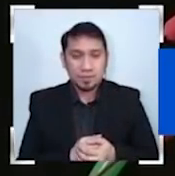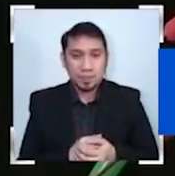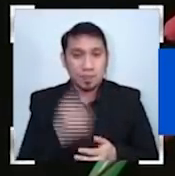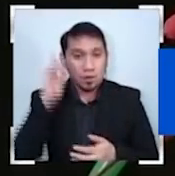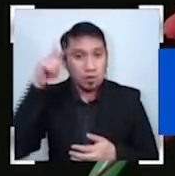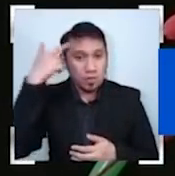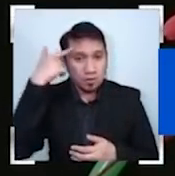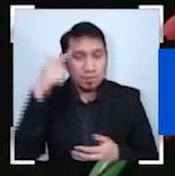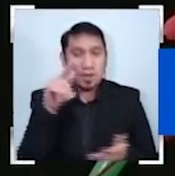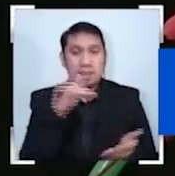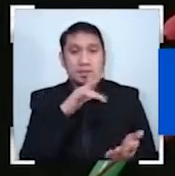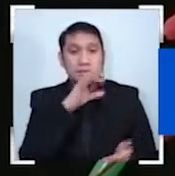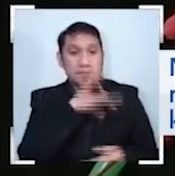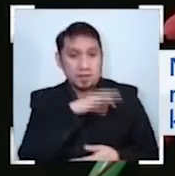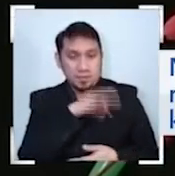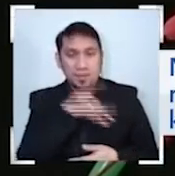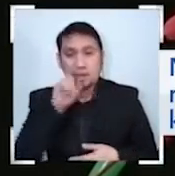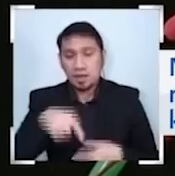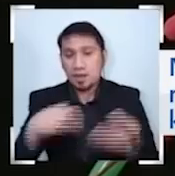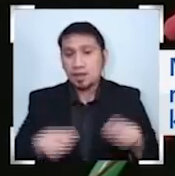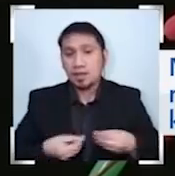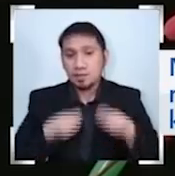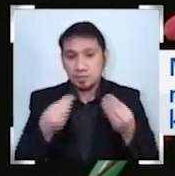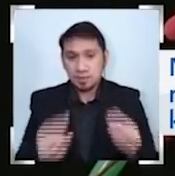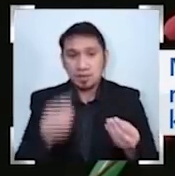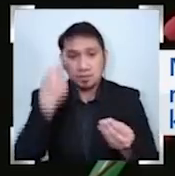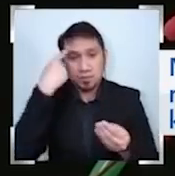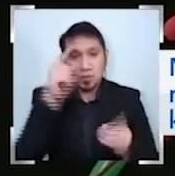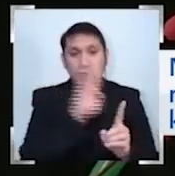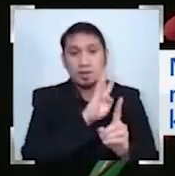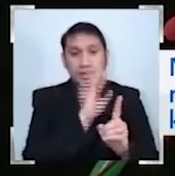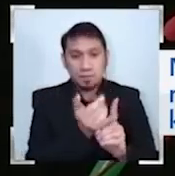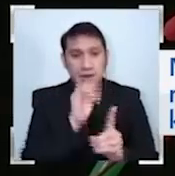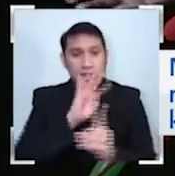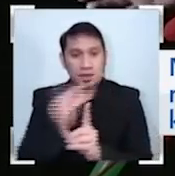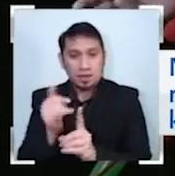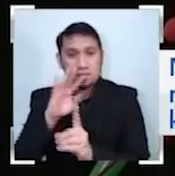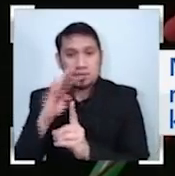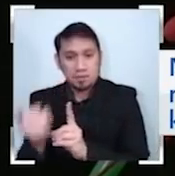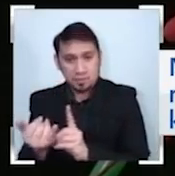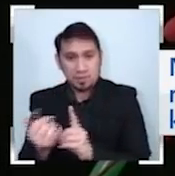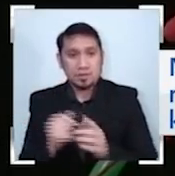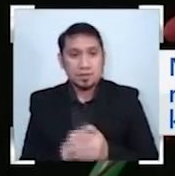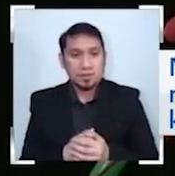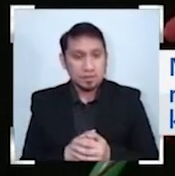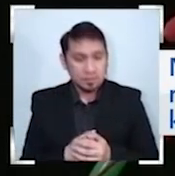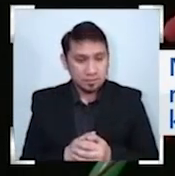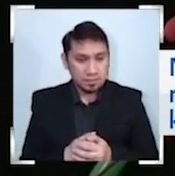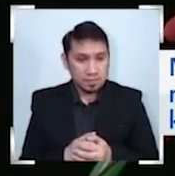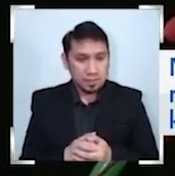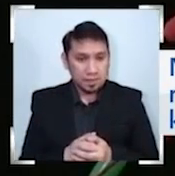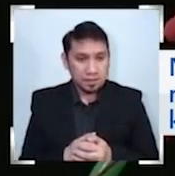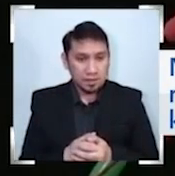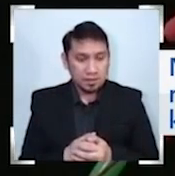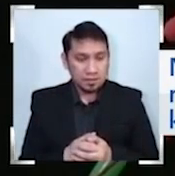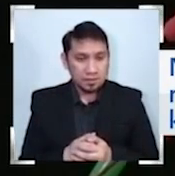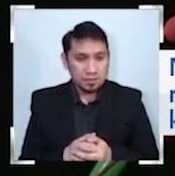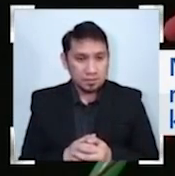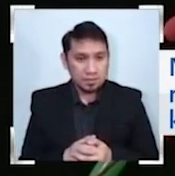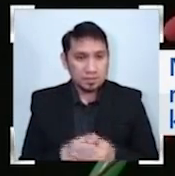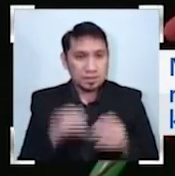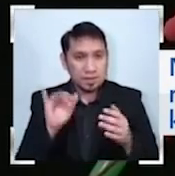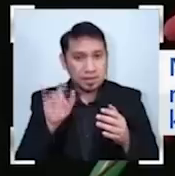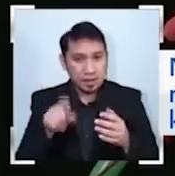dapat ibigay sa mga barangay ay dapat matupad na at sa wakas makuha ng